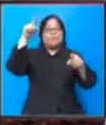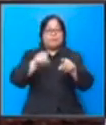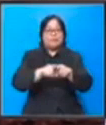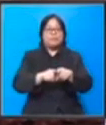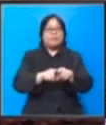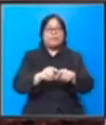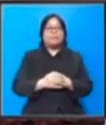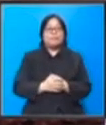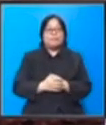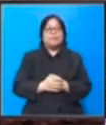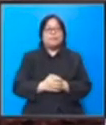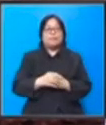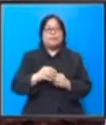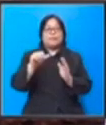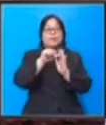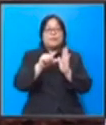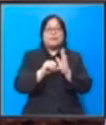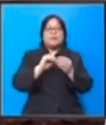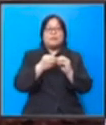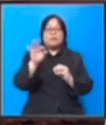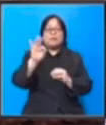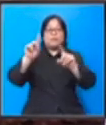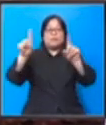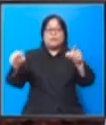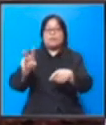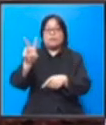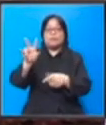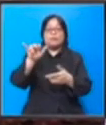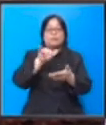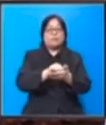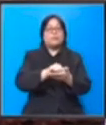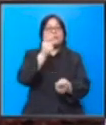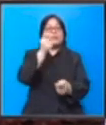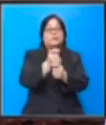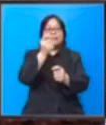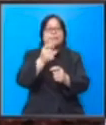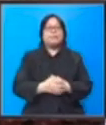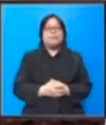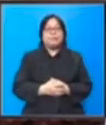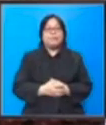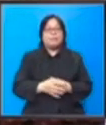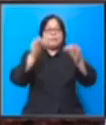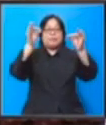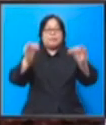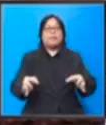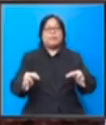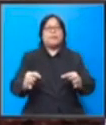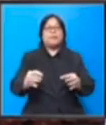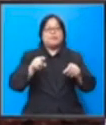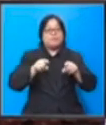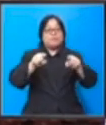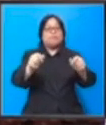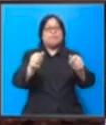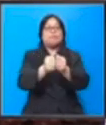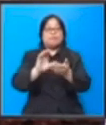agar reservasi ke atas artikel 9 dalam kurungan 2 tersebut dikekalkan. Keputusan ini diambil selaras